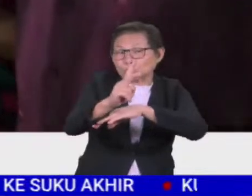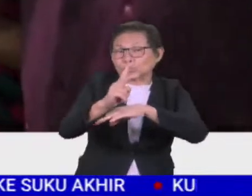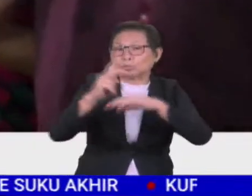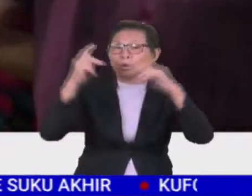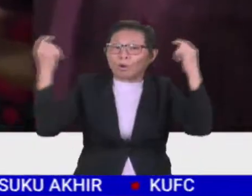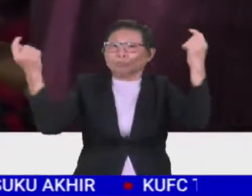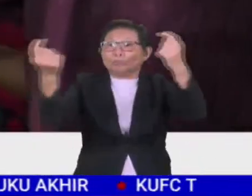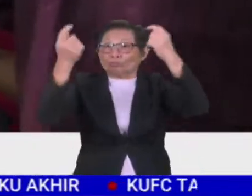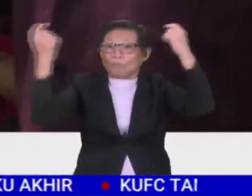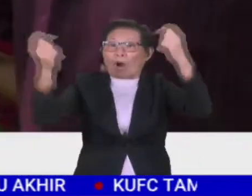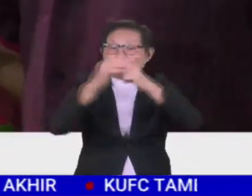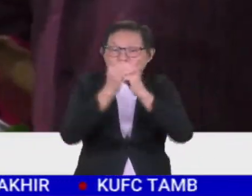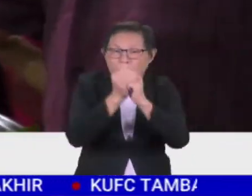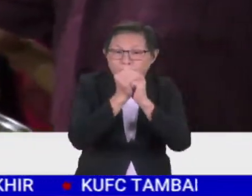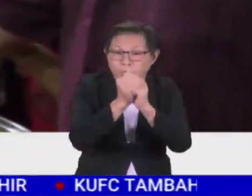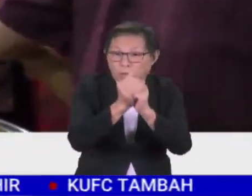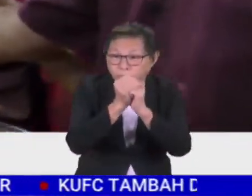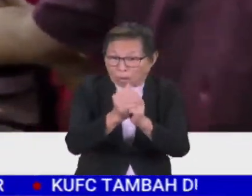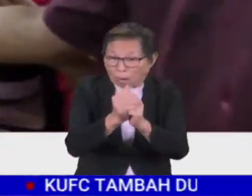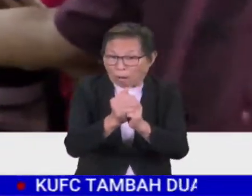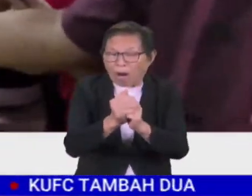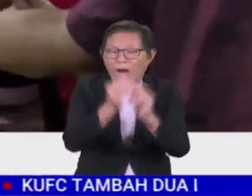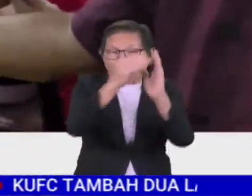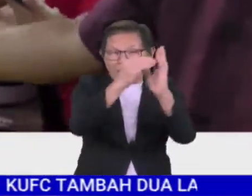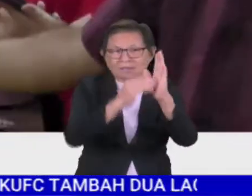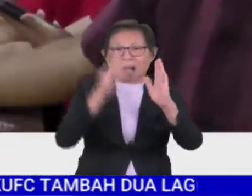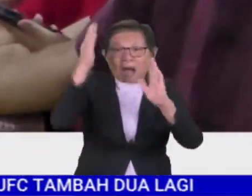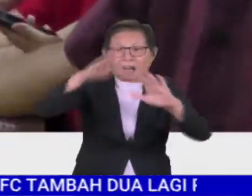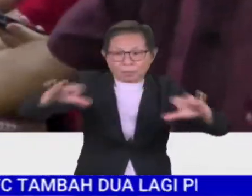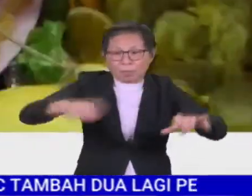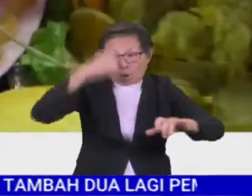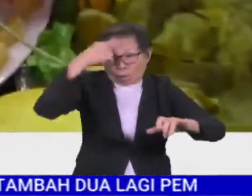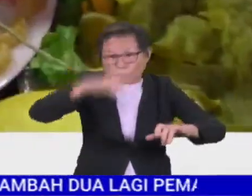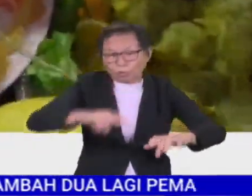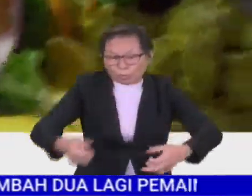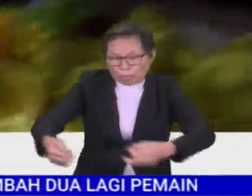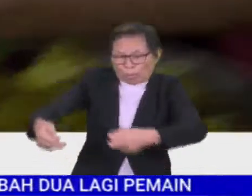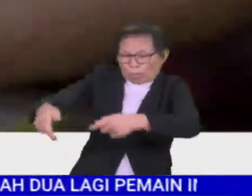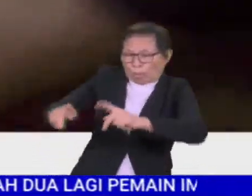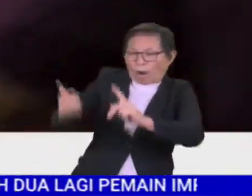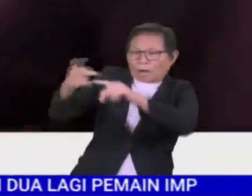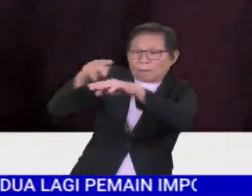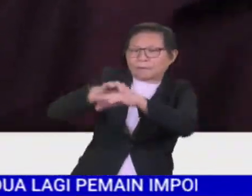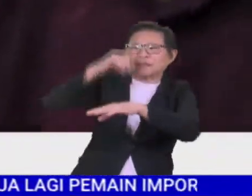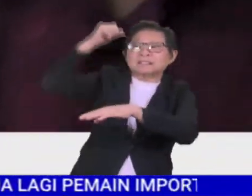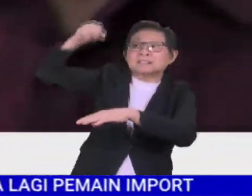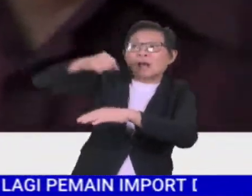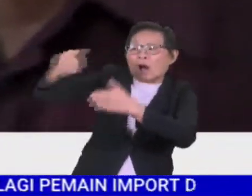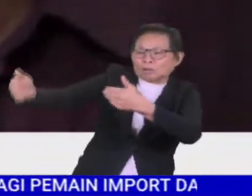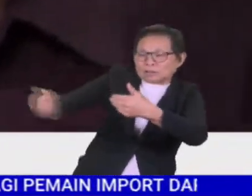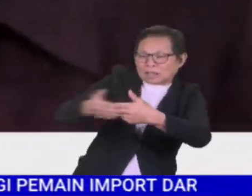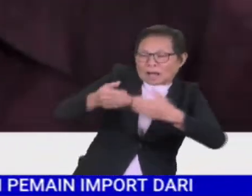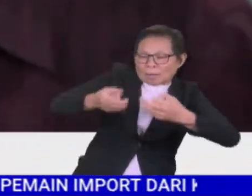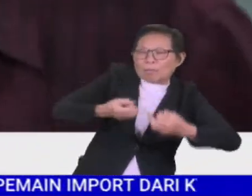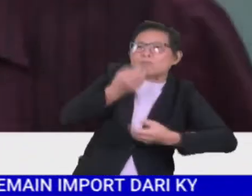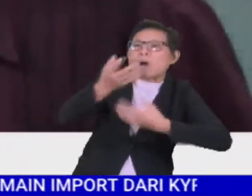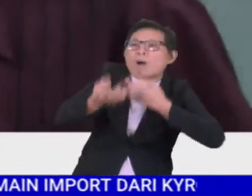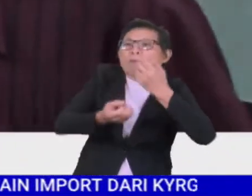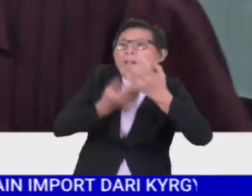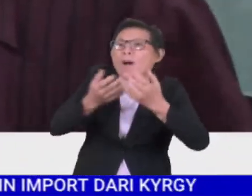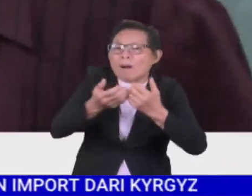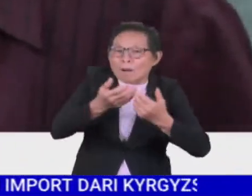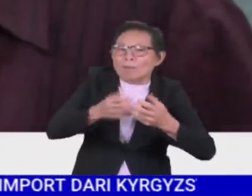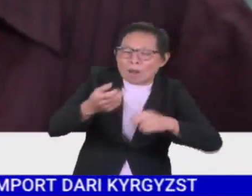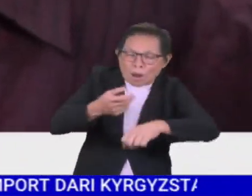Tahun Baru Cina adalah antara acara yang akan dilakukan bagi memberi peluang kepada saudara terdekat meluangkan masa